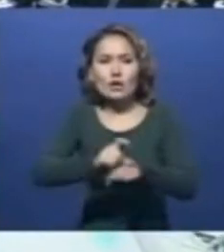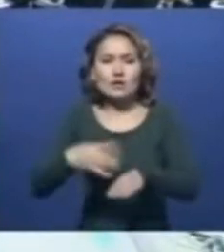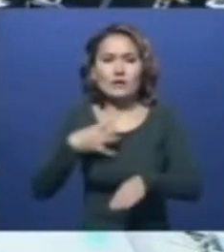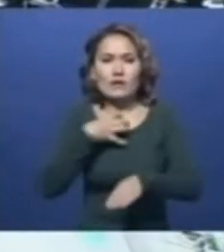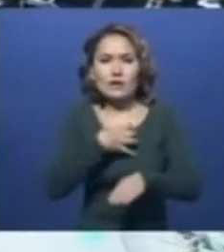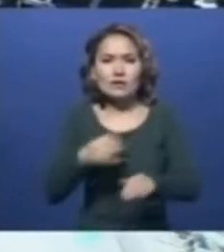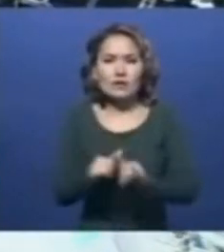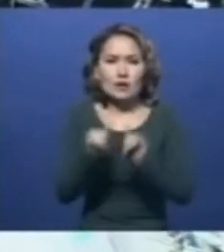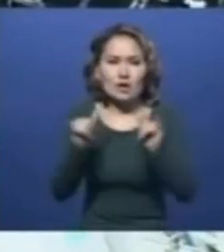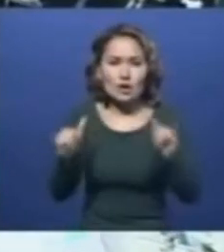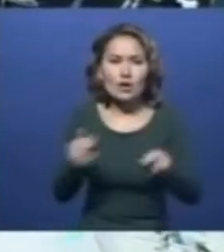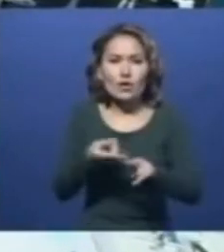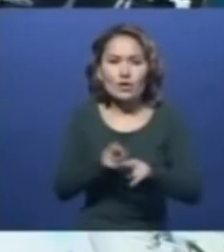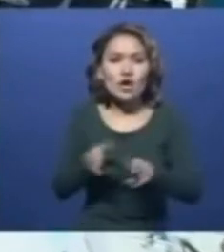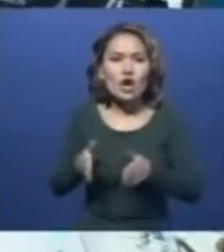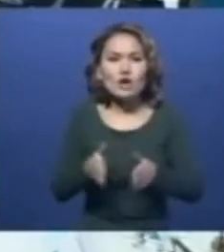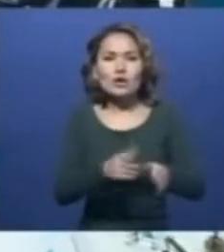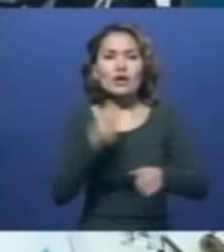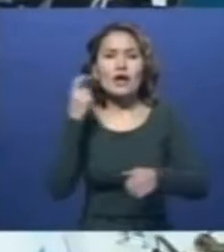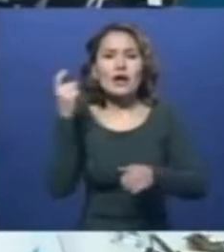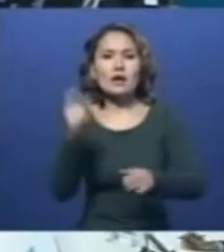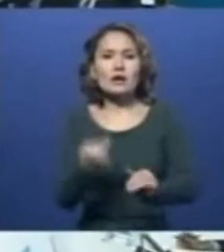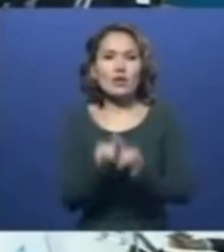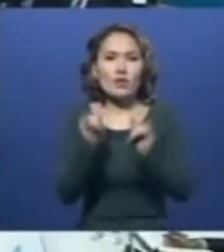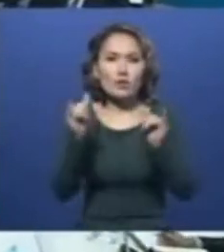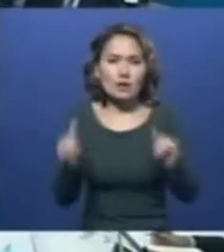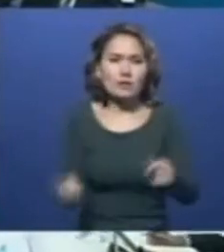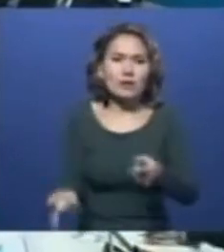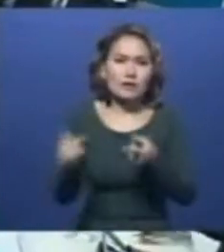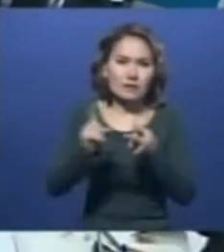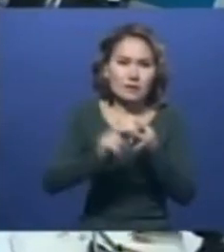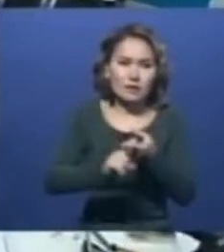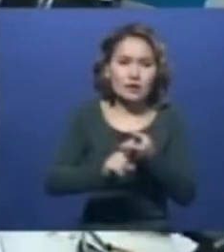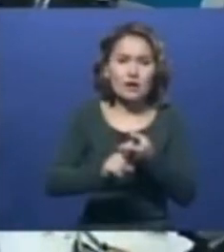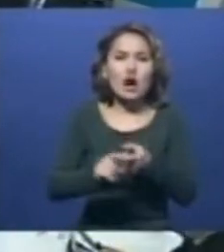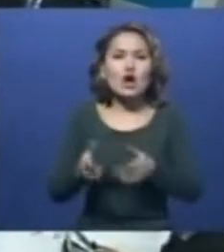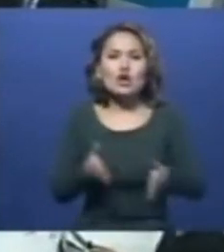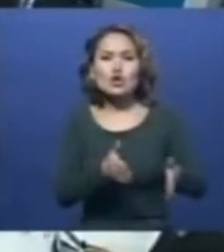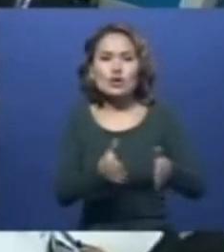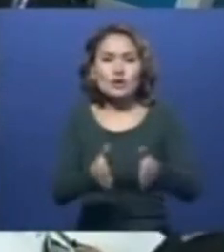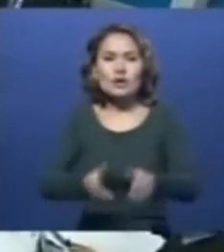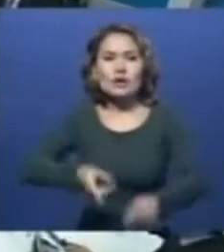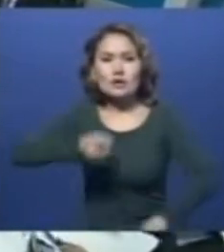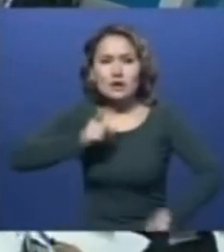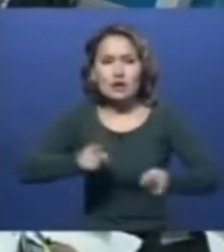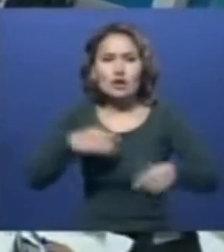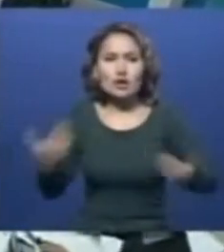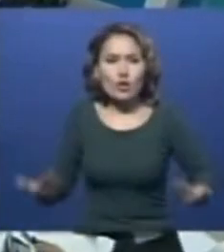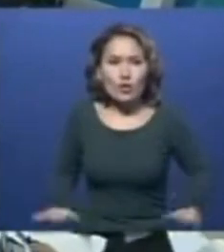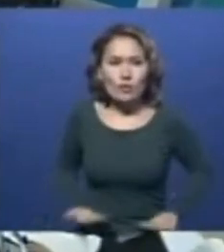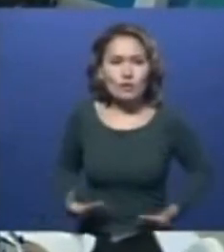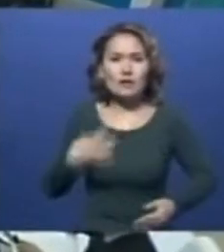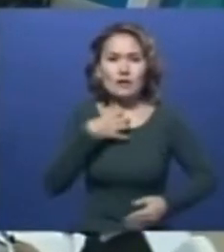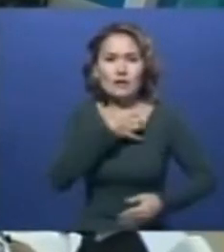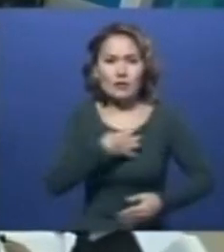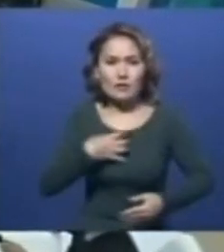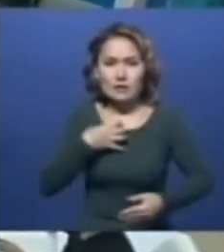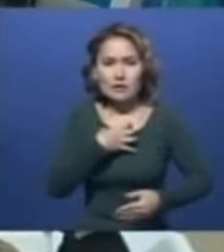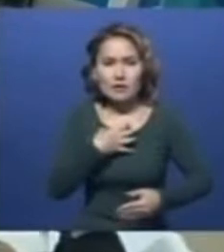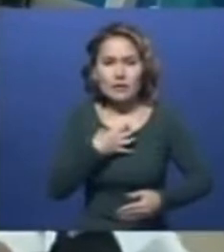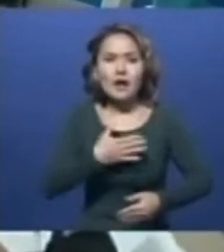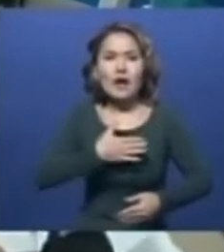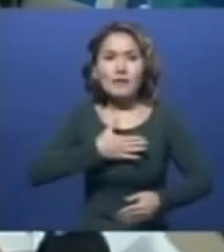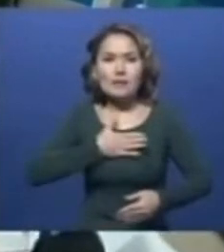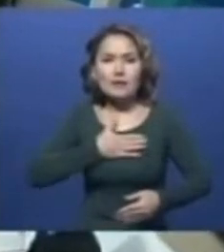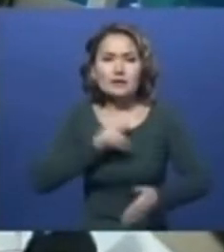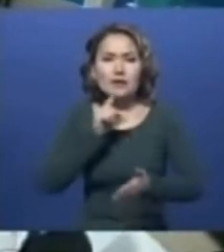деген, жол деген экономиканың өсуі мен қатынасы деген. Жол шын мәнінде өмірдің өзегі, бақуатты